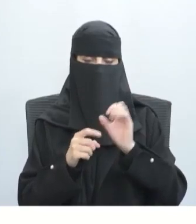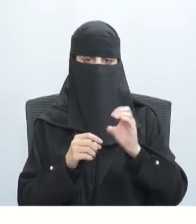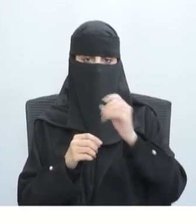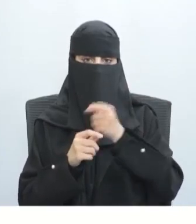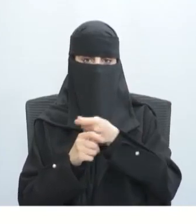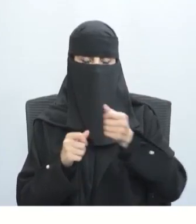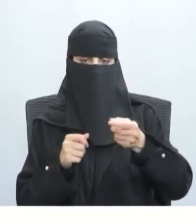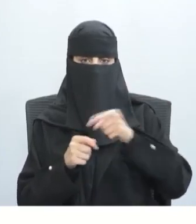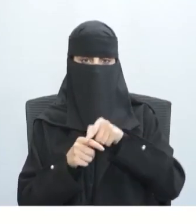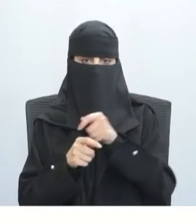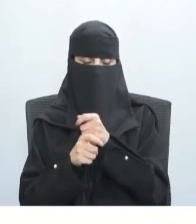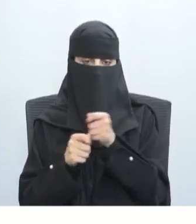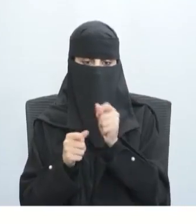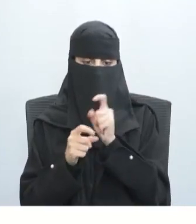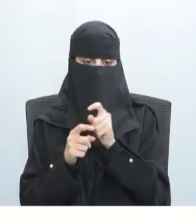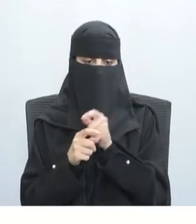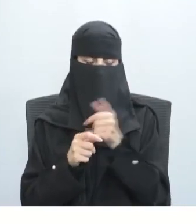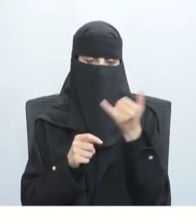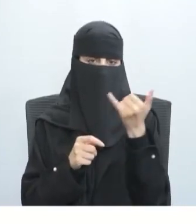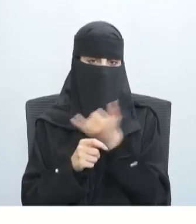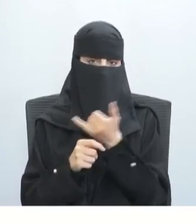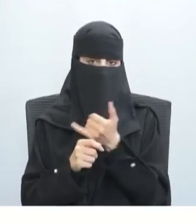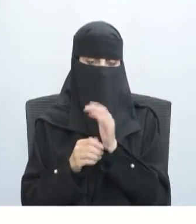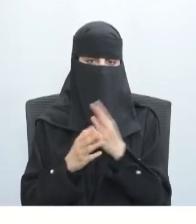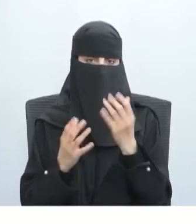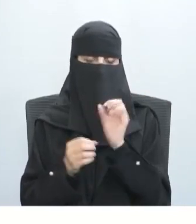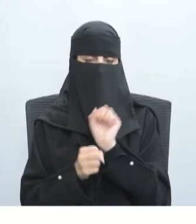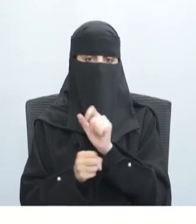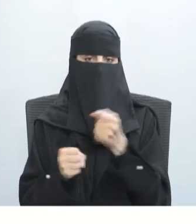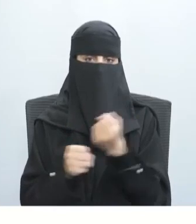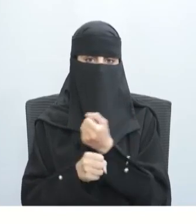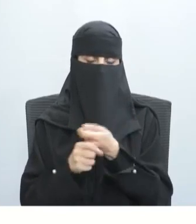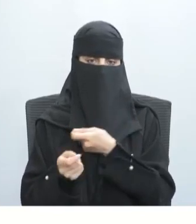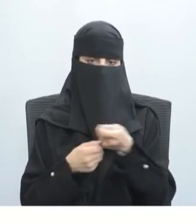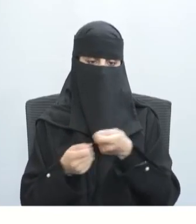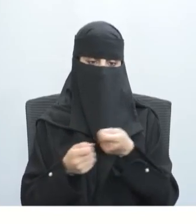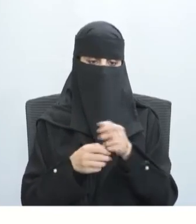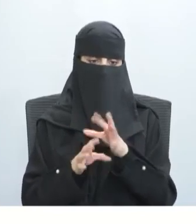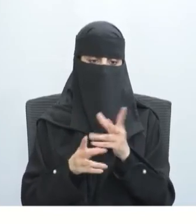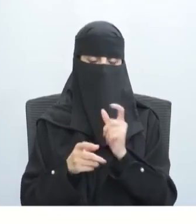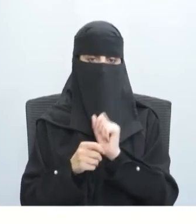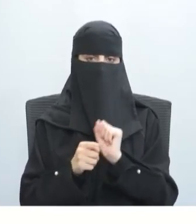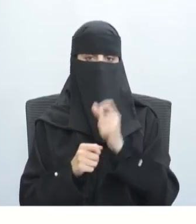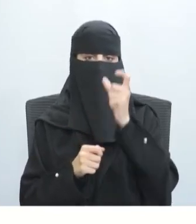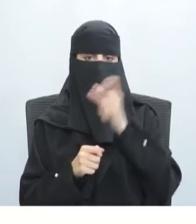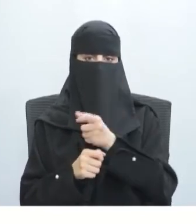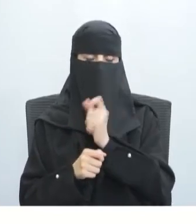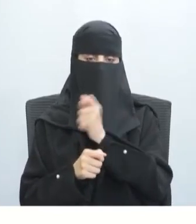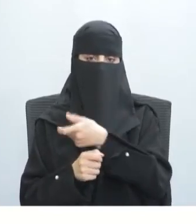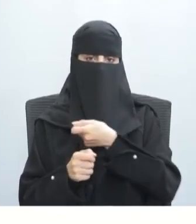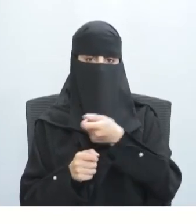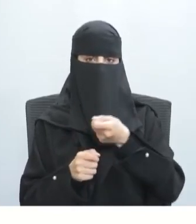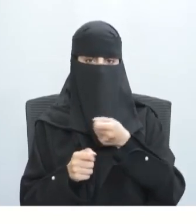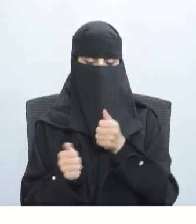ان هذه القيمه الزمنيه عنصر مهم سواء فيما يتعلق في الاعمال التجاريه او حتى في التمويل الشخصي للافراد